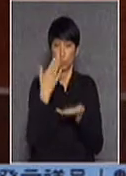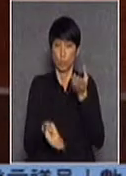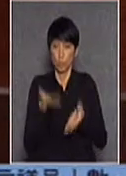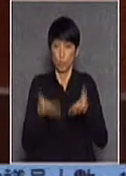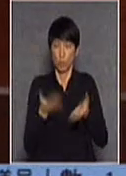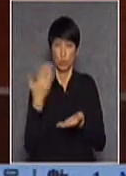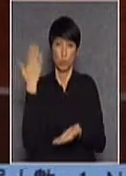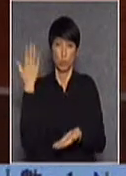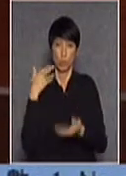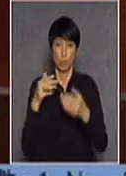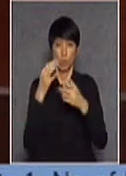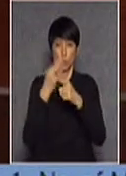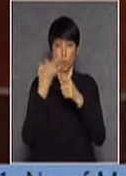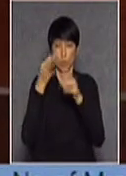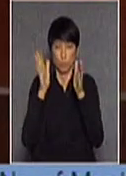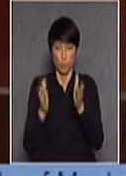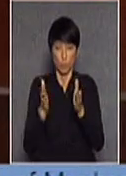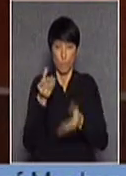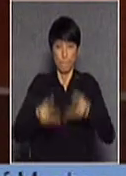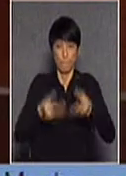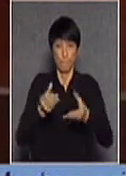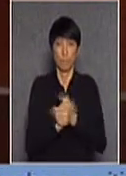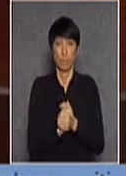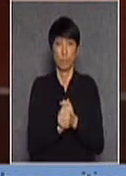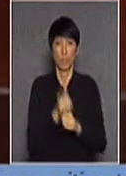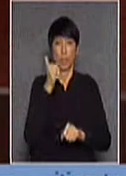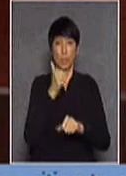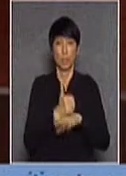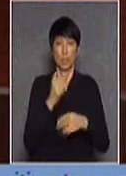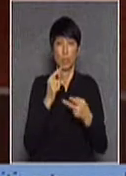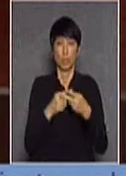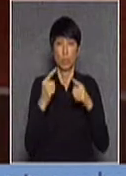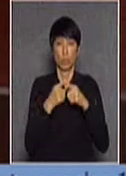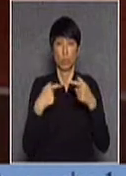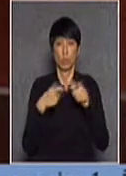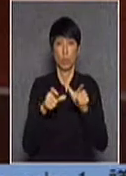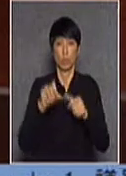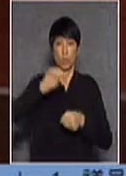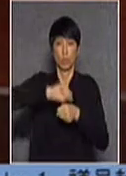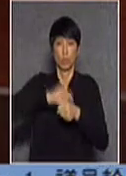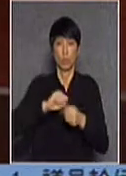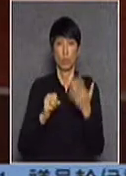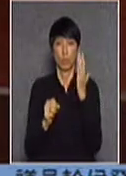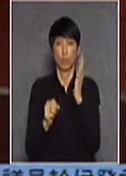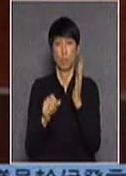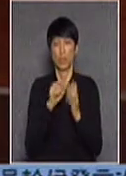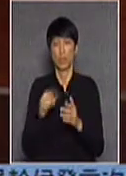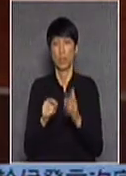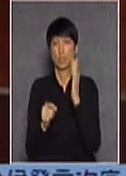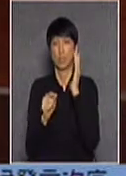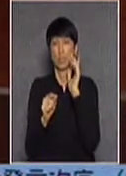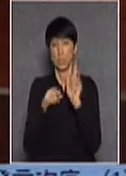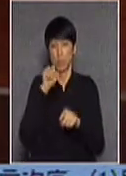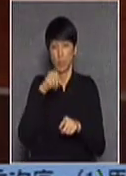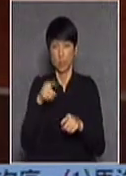去年首季的工資變動，大部分的基層行業的工資一年間普遍增加了500至1000元。零售